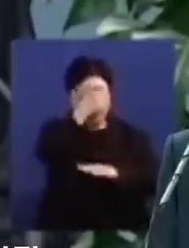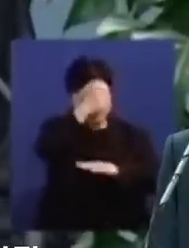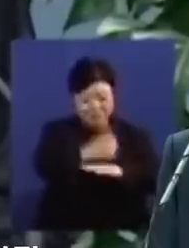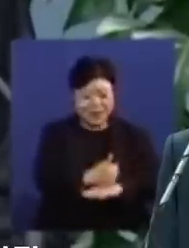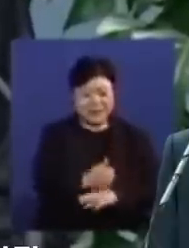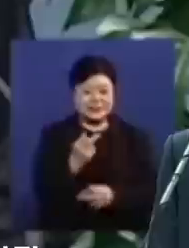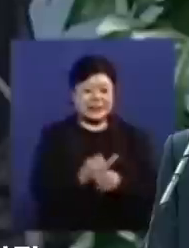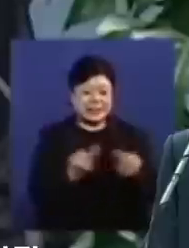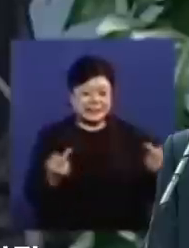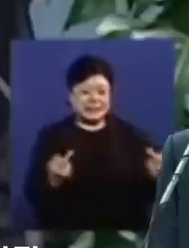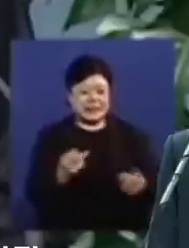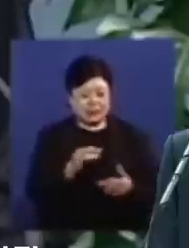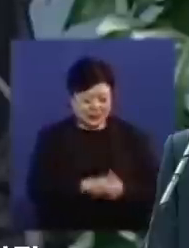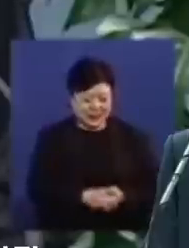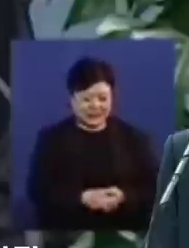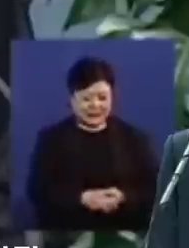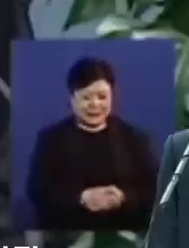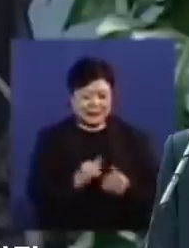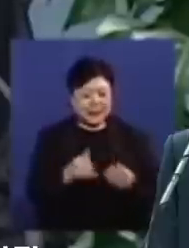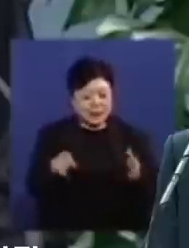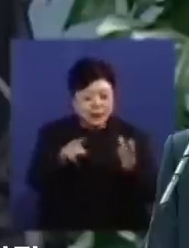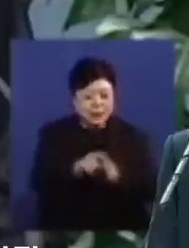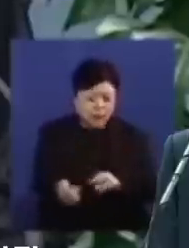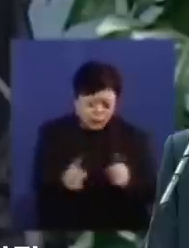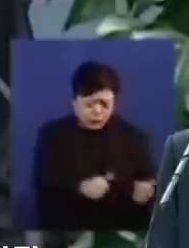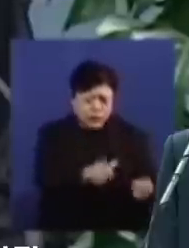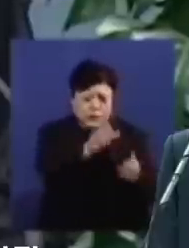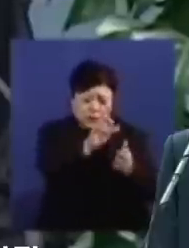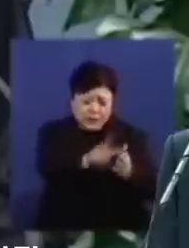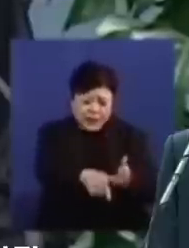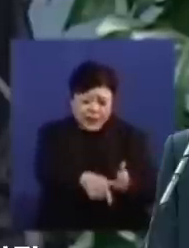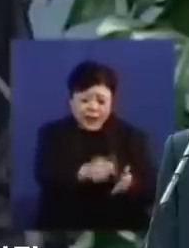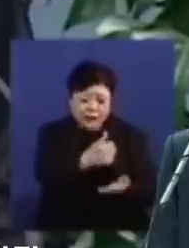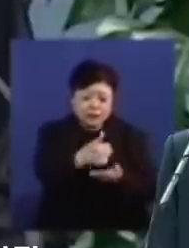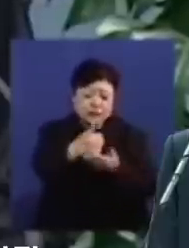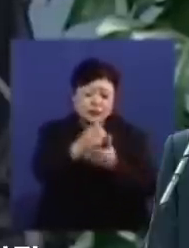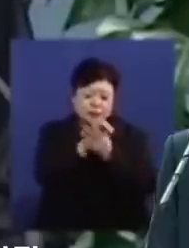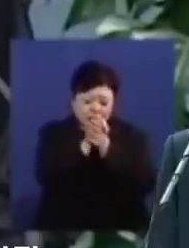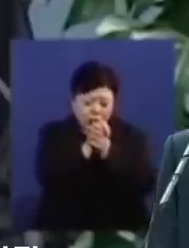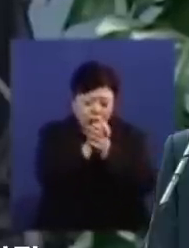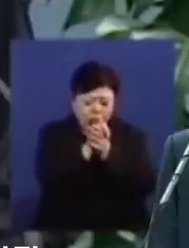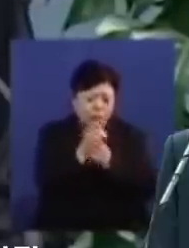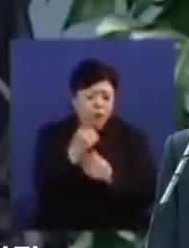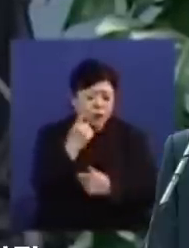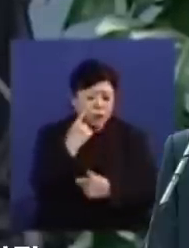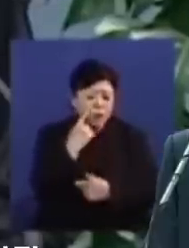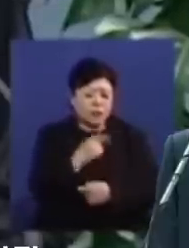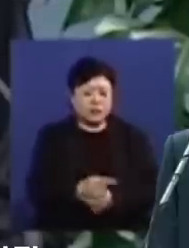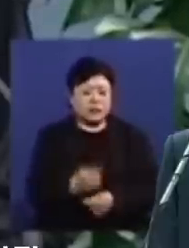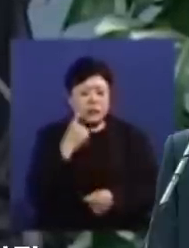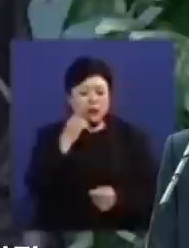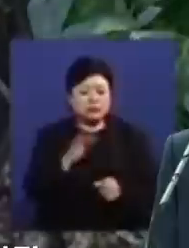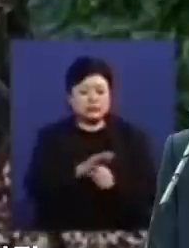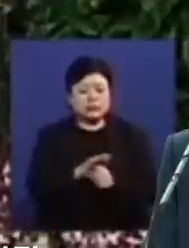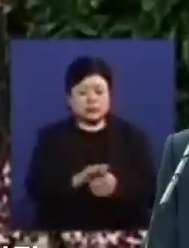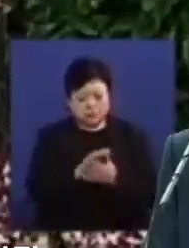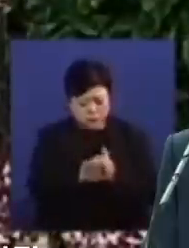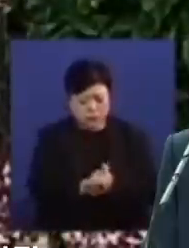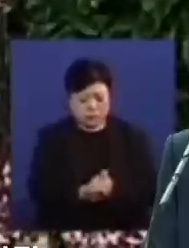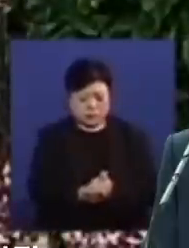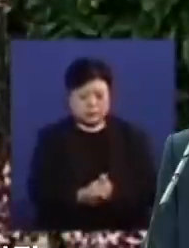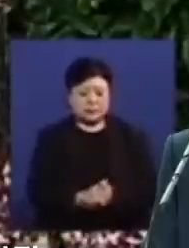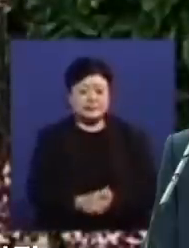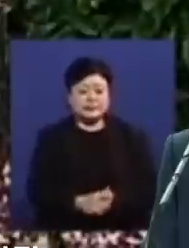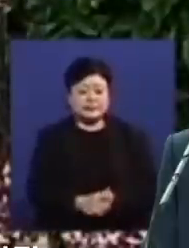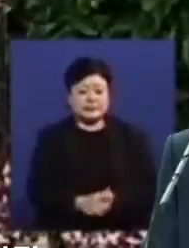겟세마네 동산에서 인류를 위해서 죽으실 때 주님 기도를 보면 참 처절한 기도인 것입니다. 마태복음